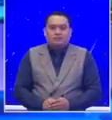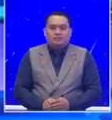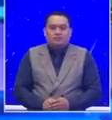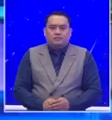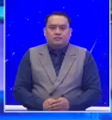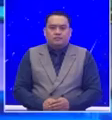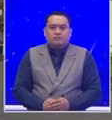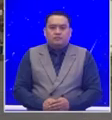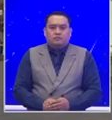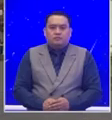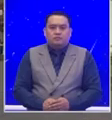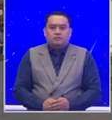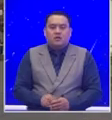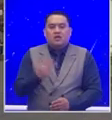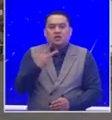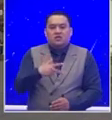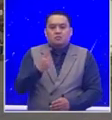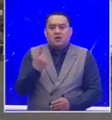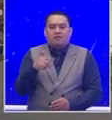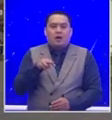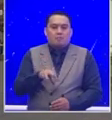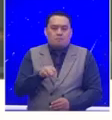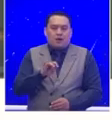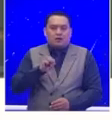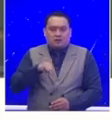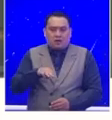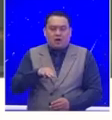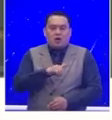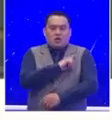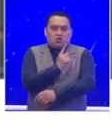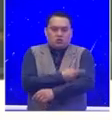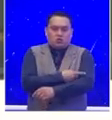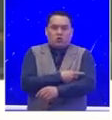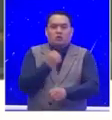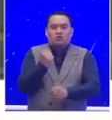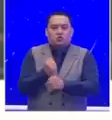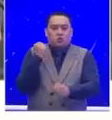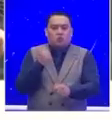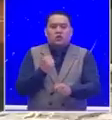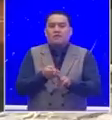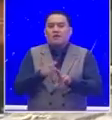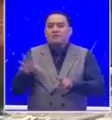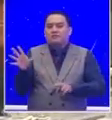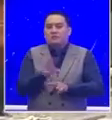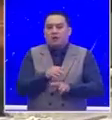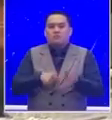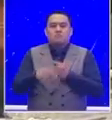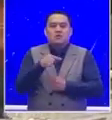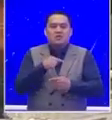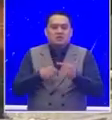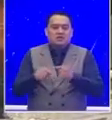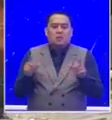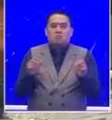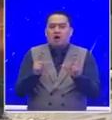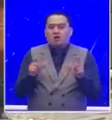далее. С 31 марта в Алматинской области режим усиленных мер. Все непродовольственные объекты малого и среднего